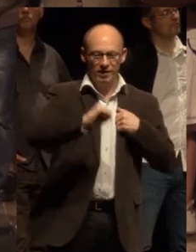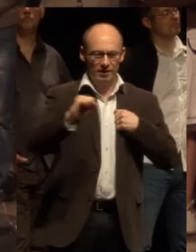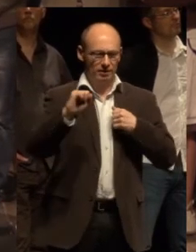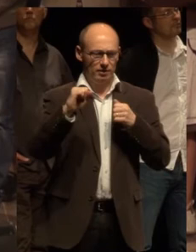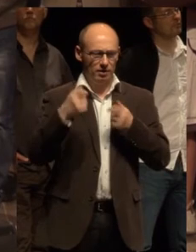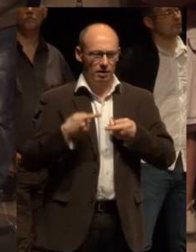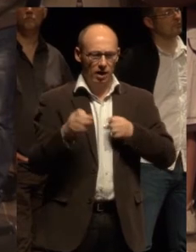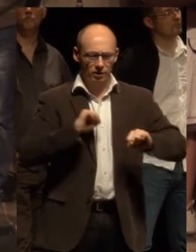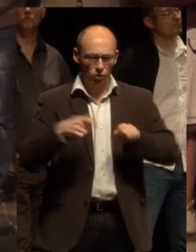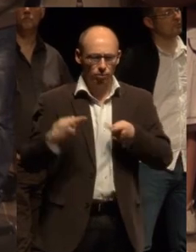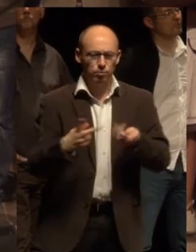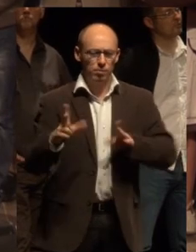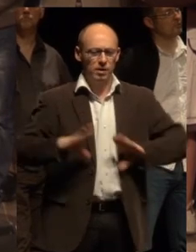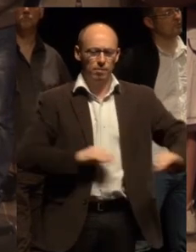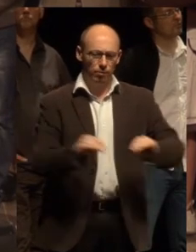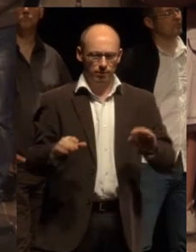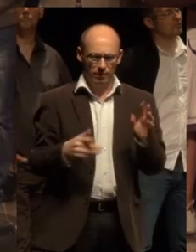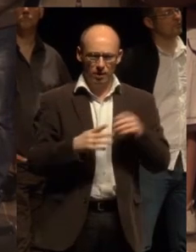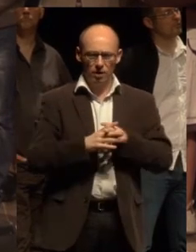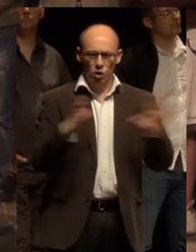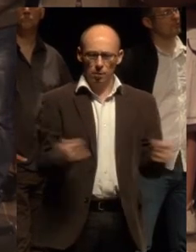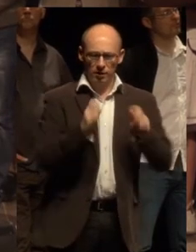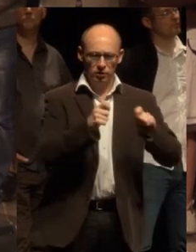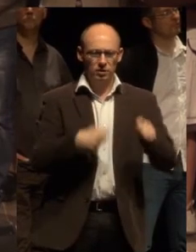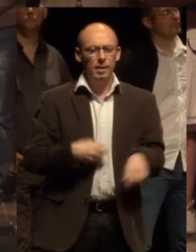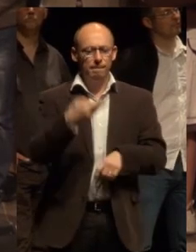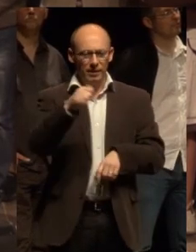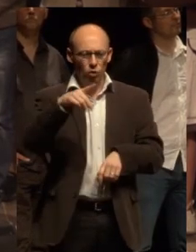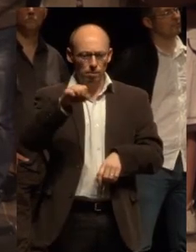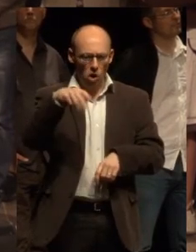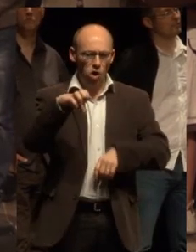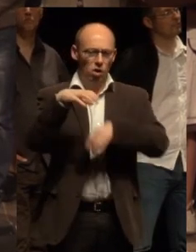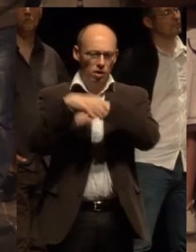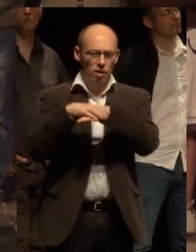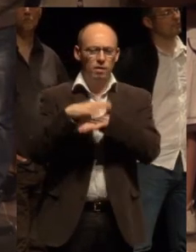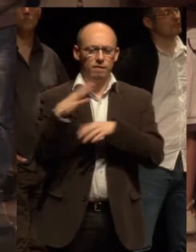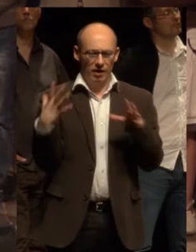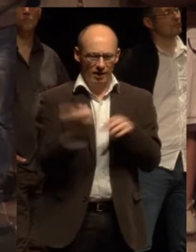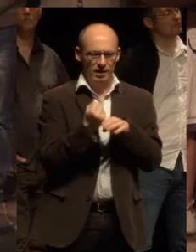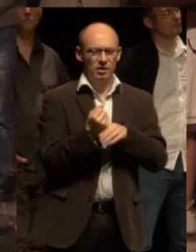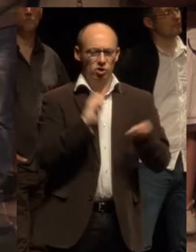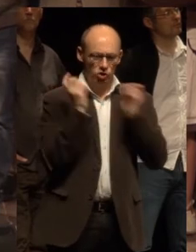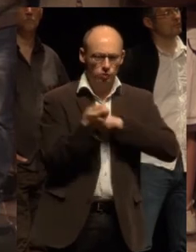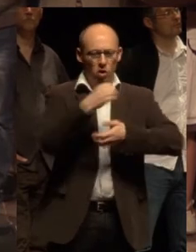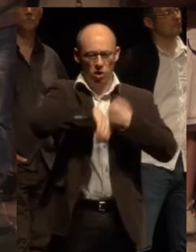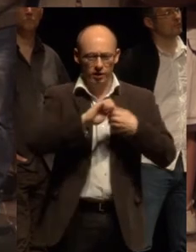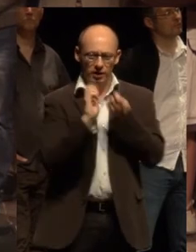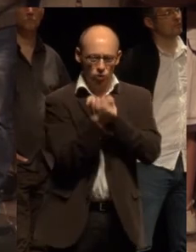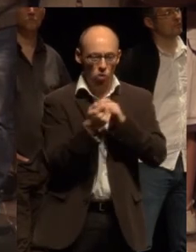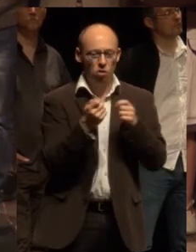terrain. La ville va donner des compétences, la métropole va en gagner. À chaque fois, cela implique des déplacements, des changements, des